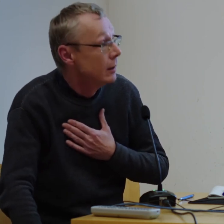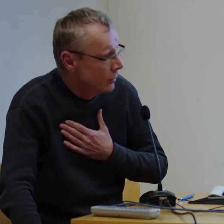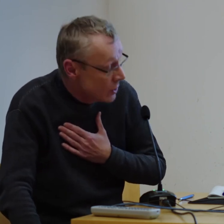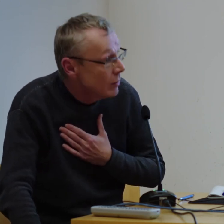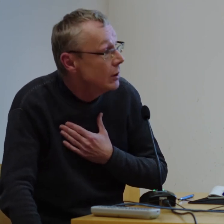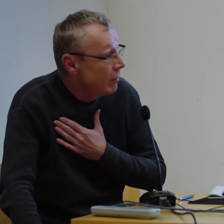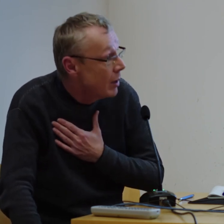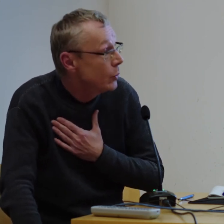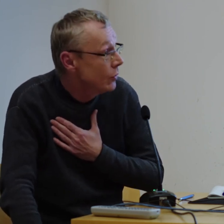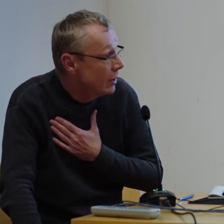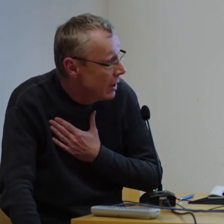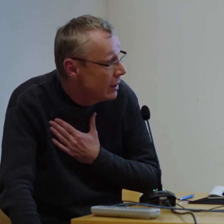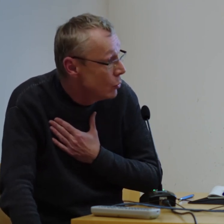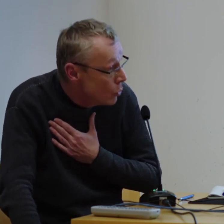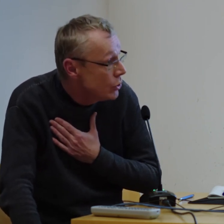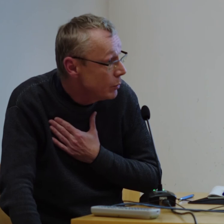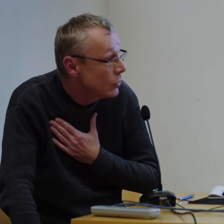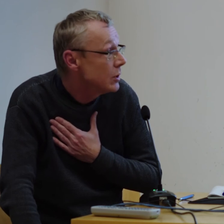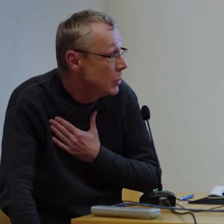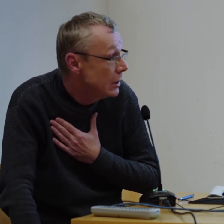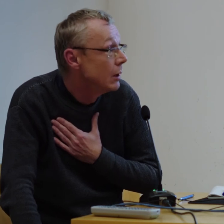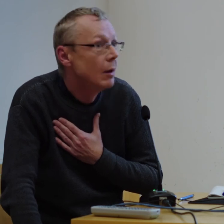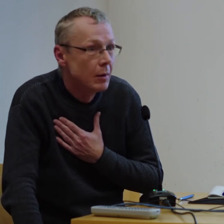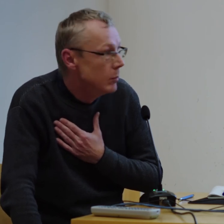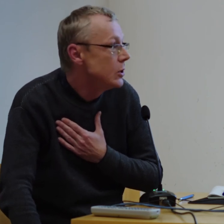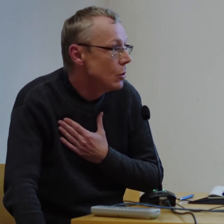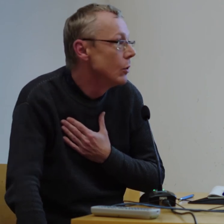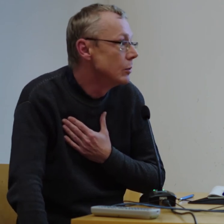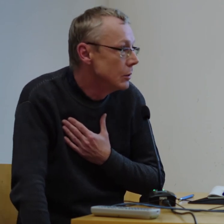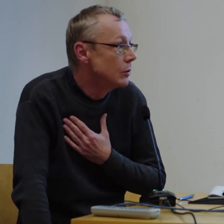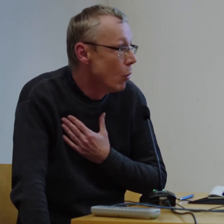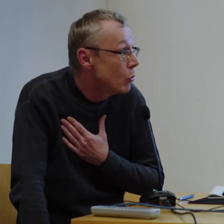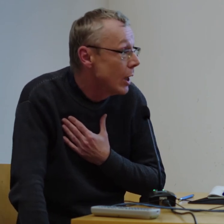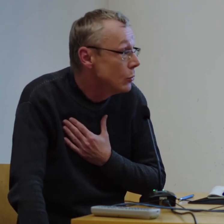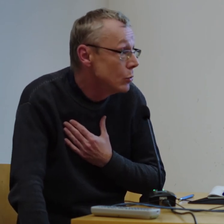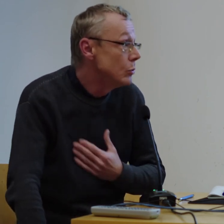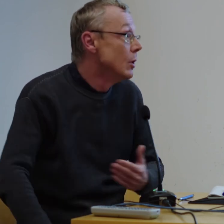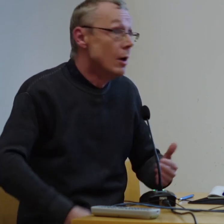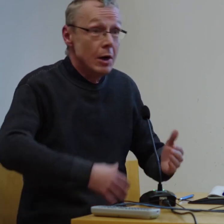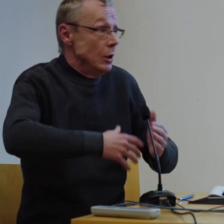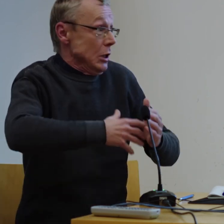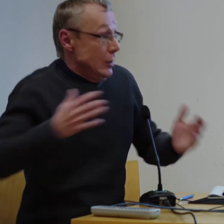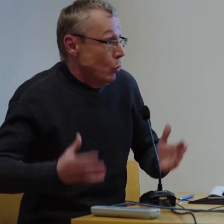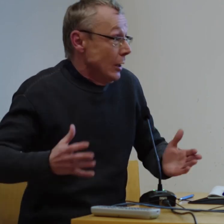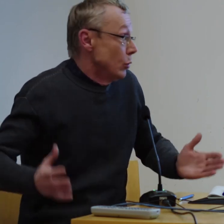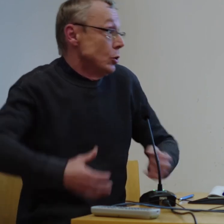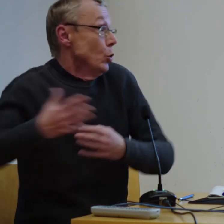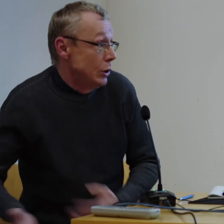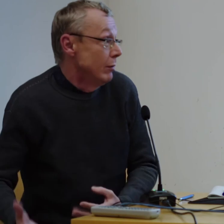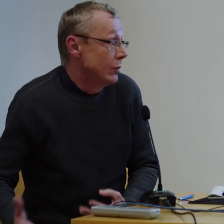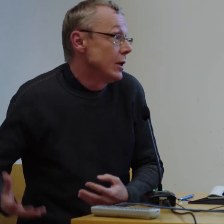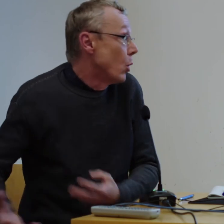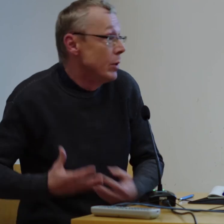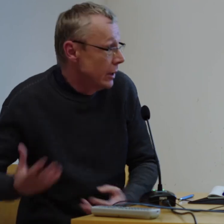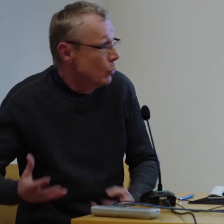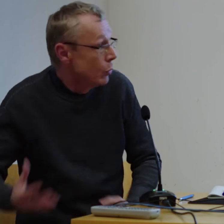A zřizovatel vám prostě neumožní prostě mít místo dvou kurátorů 6 kurátorů a z toho